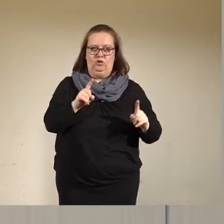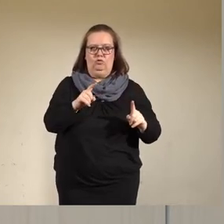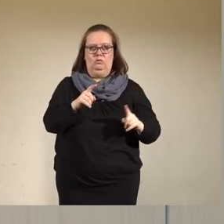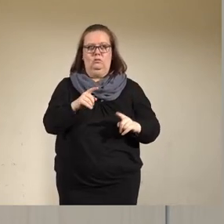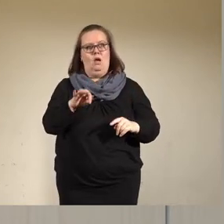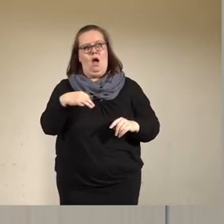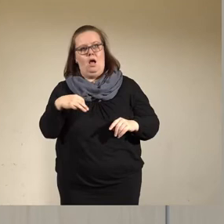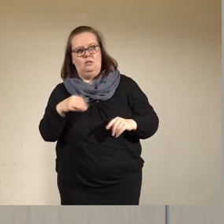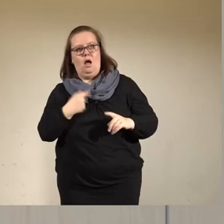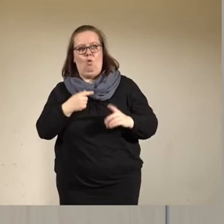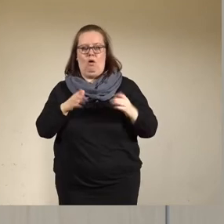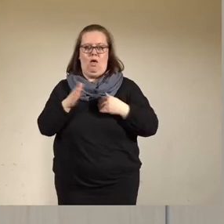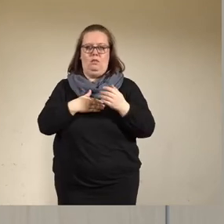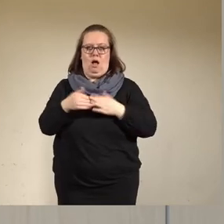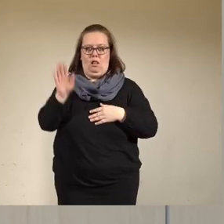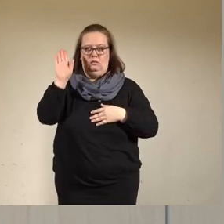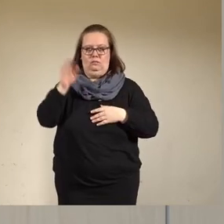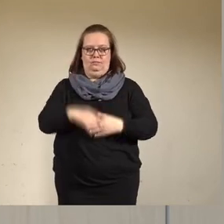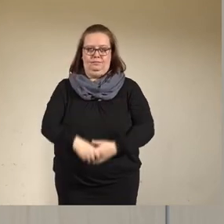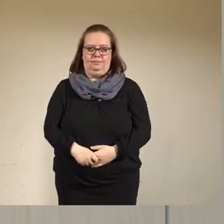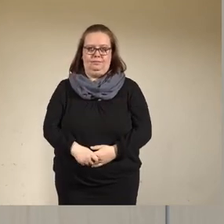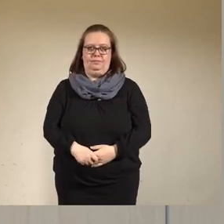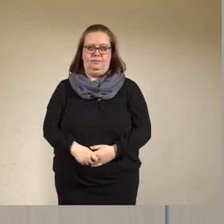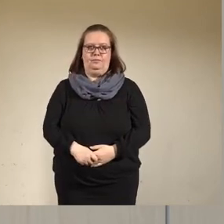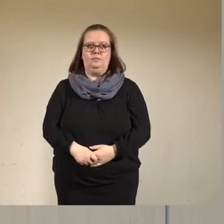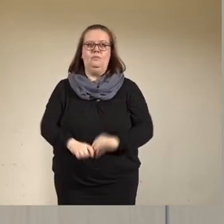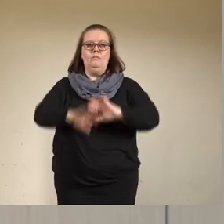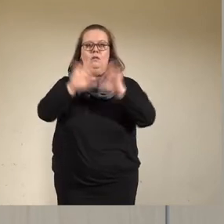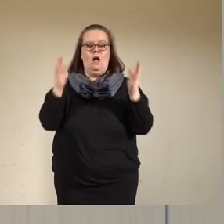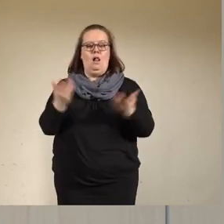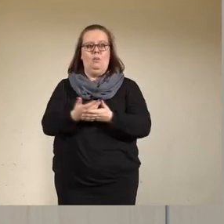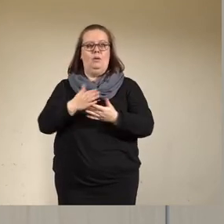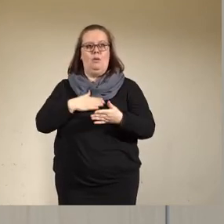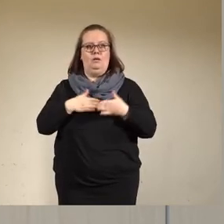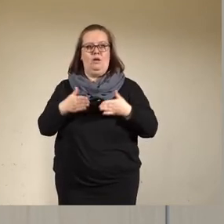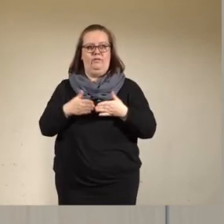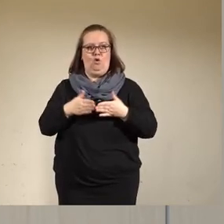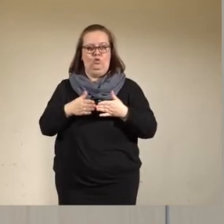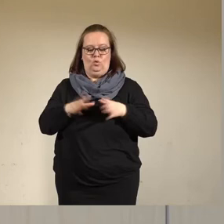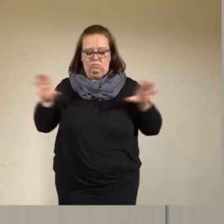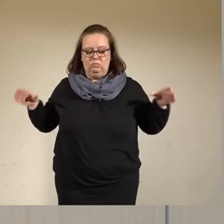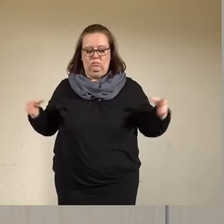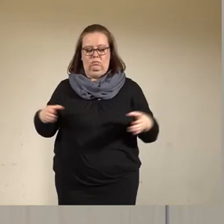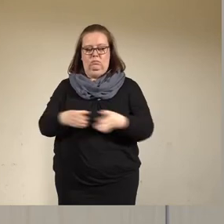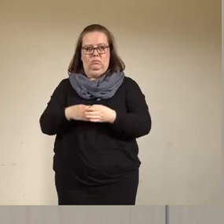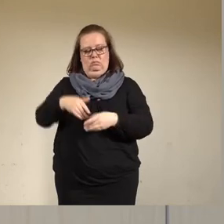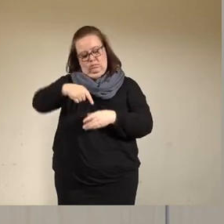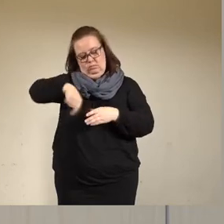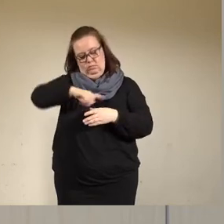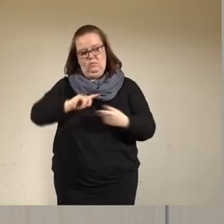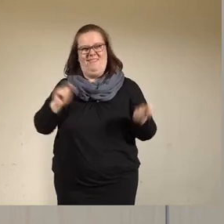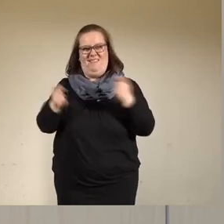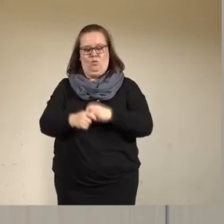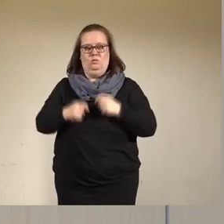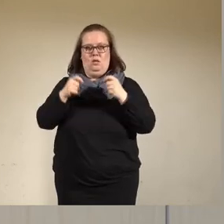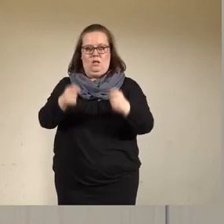uns werden sich aber hier enthalten. Schlussendlich wird meine Fraktion geschlossen dem interfraktionellen